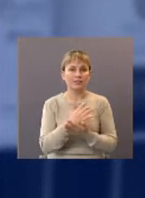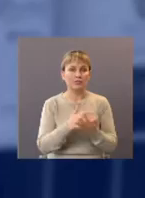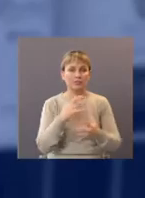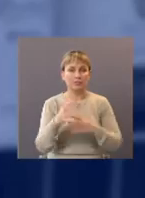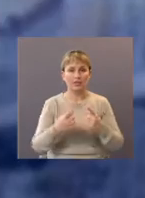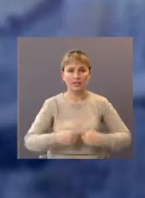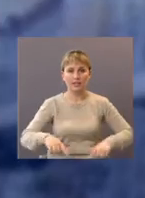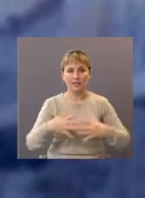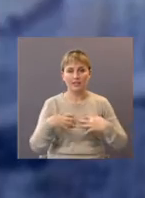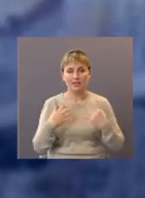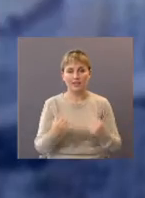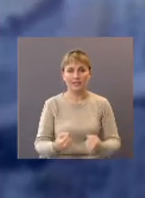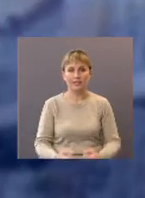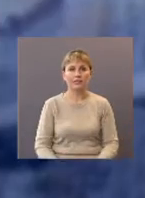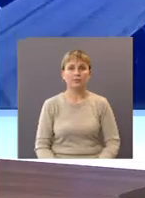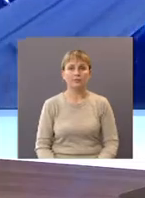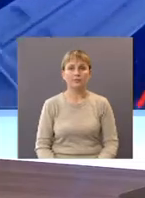Всемирной организации здравоохранения.